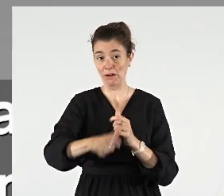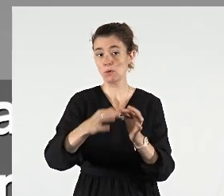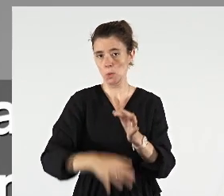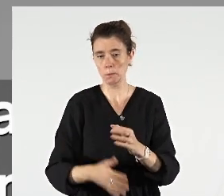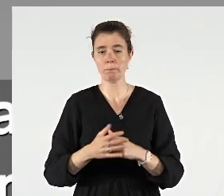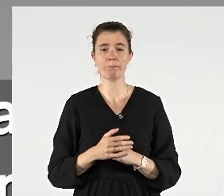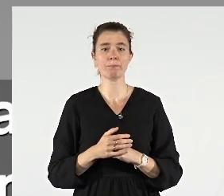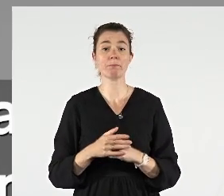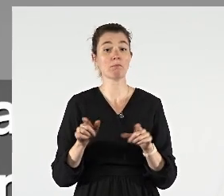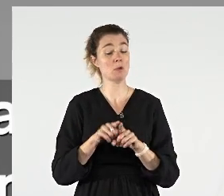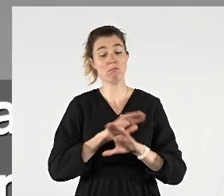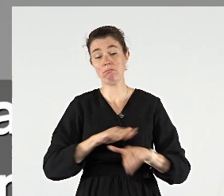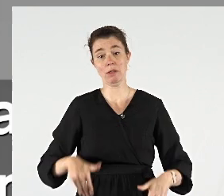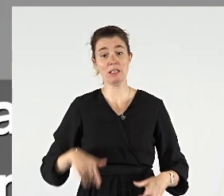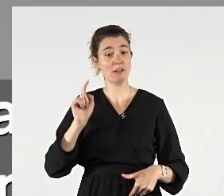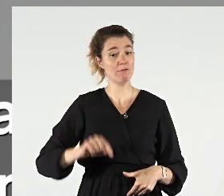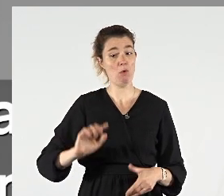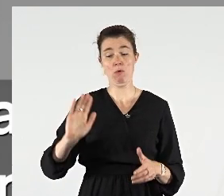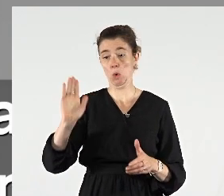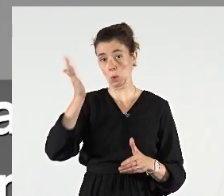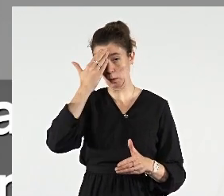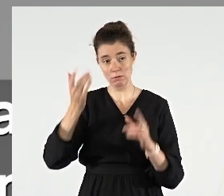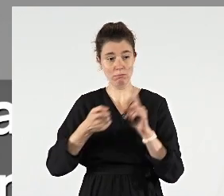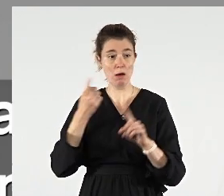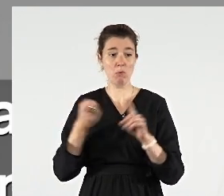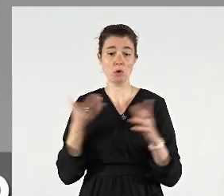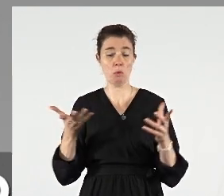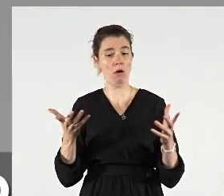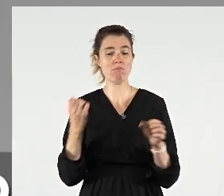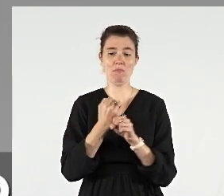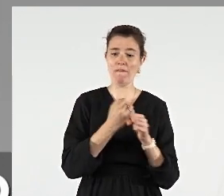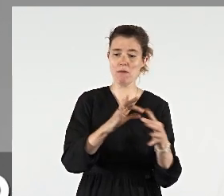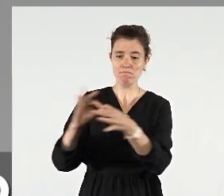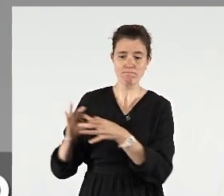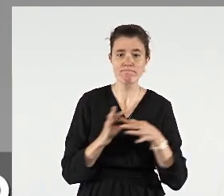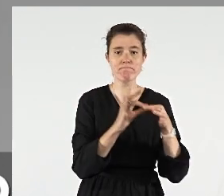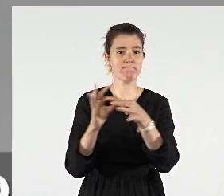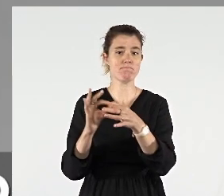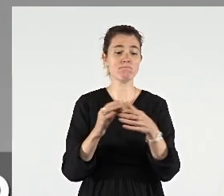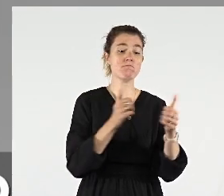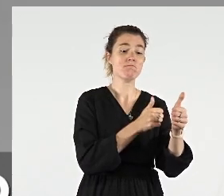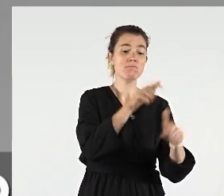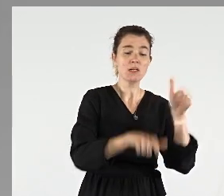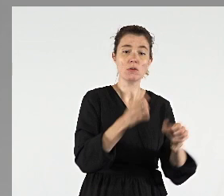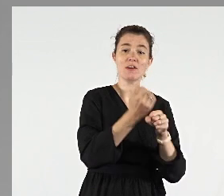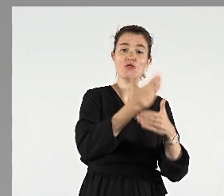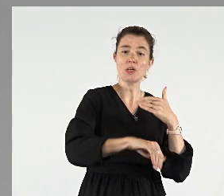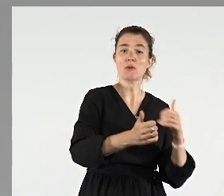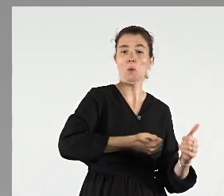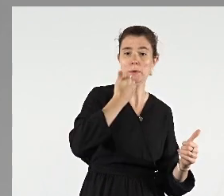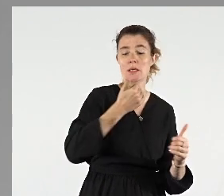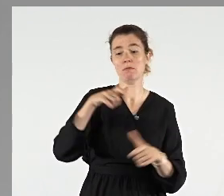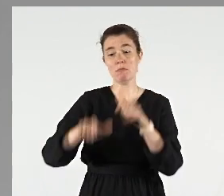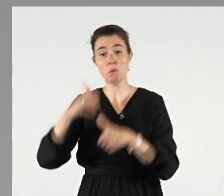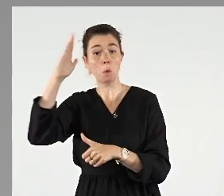nous devons reconnaître l'importance de la collaboration et la coordination entre les acteurs du secteur de l'autonomie et les autres